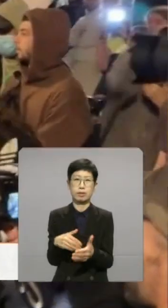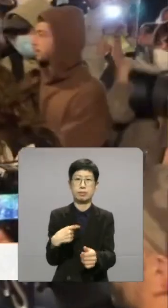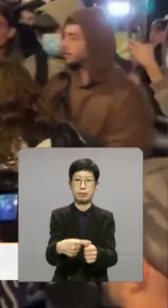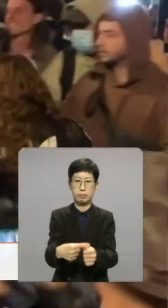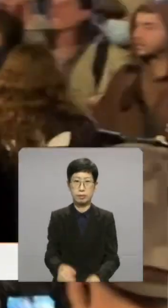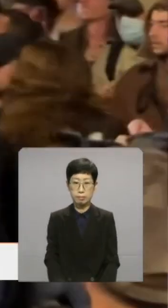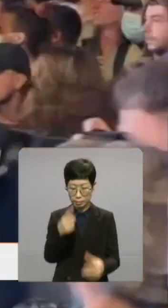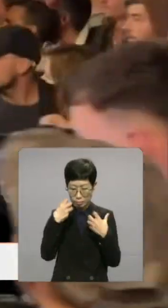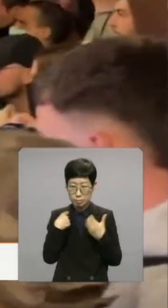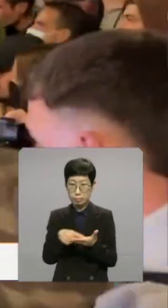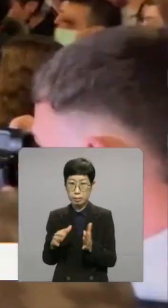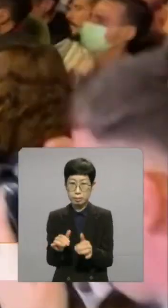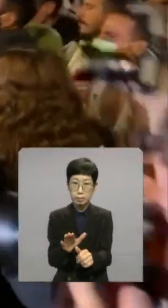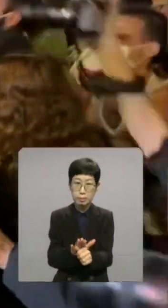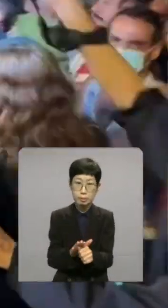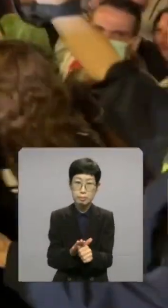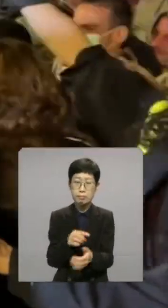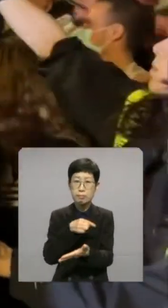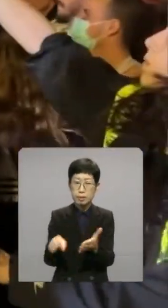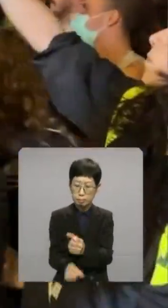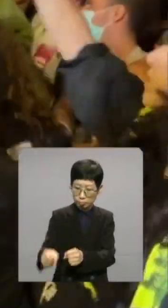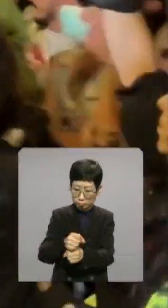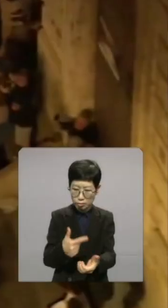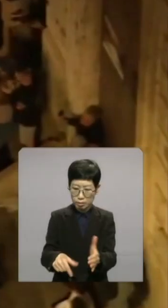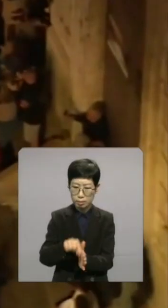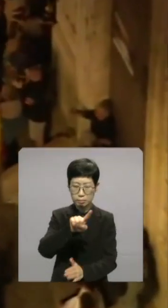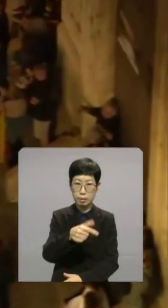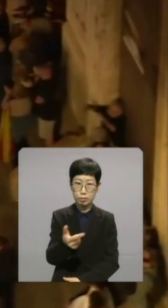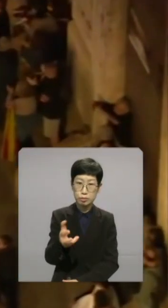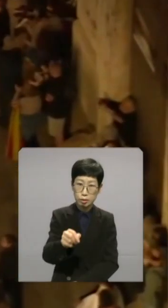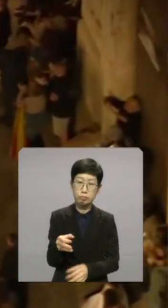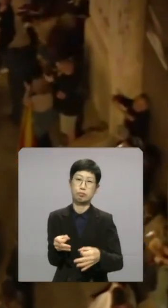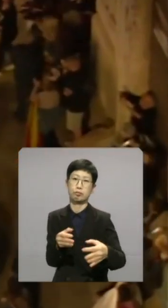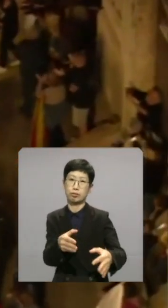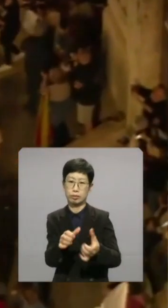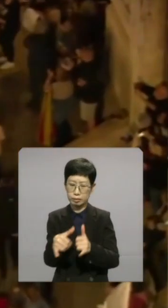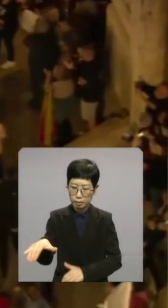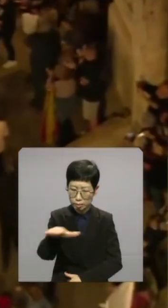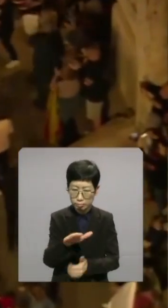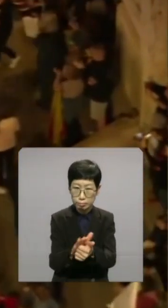정부는 이재민 지원과 수해 복구를 위해 106억 유로를 투입하겠다며